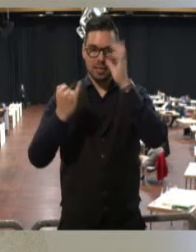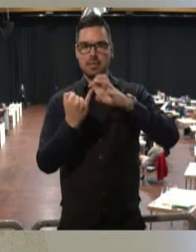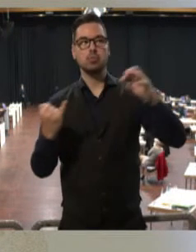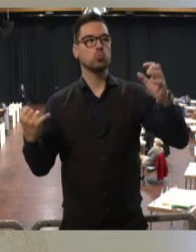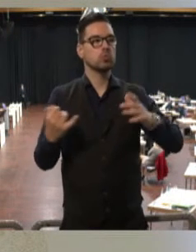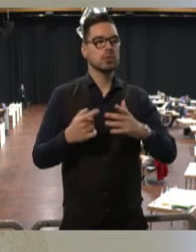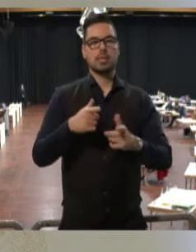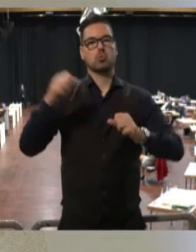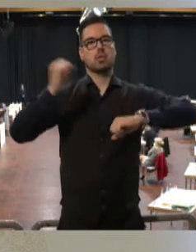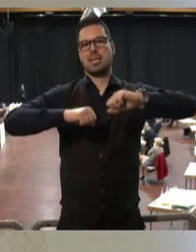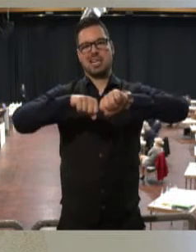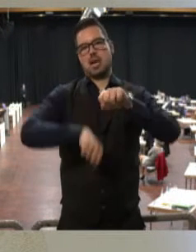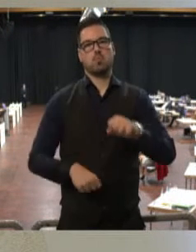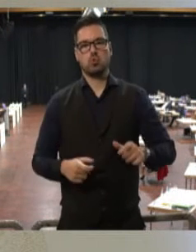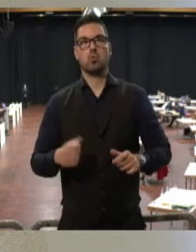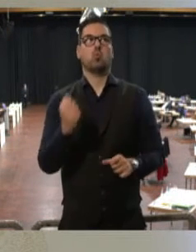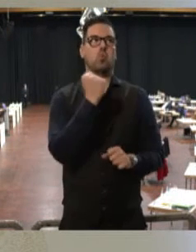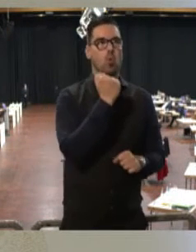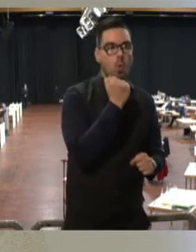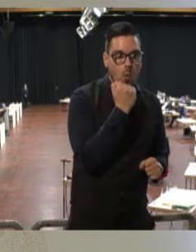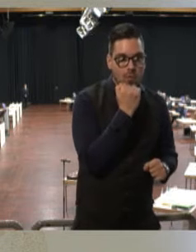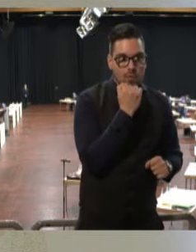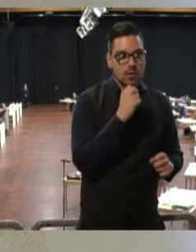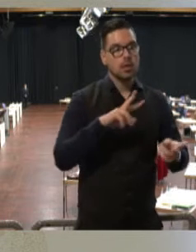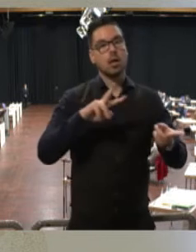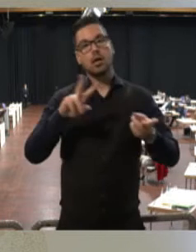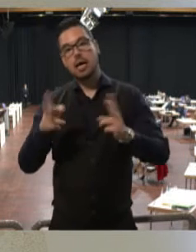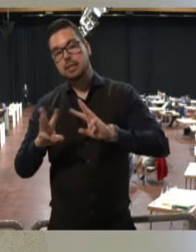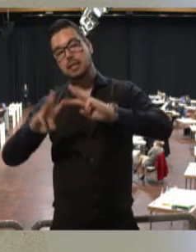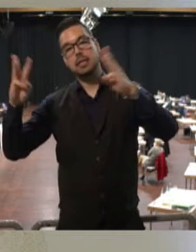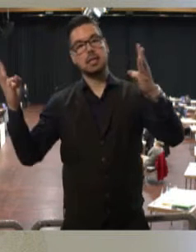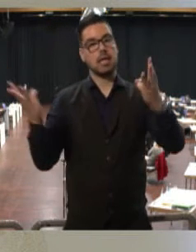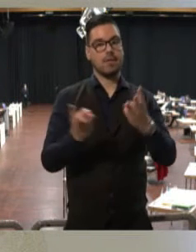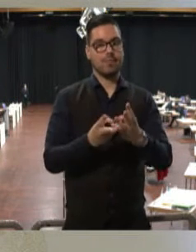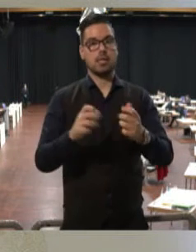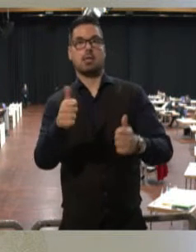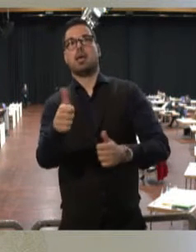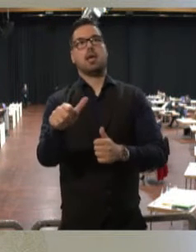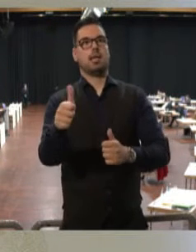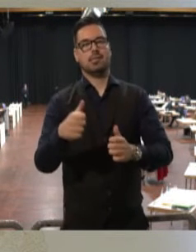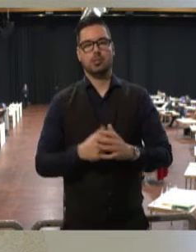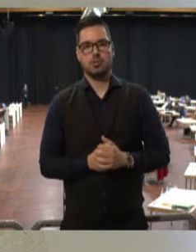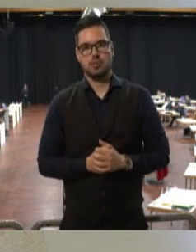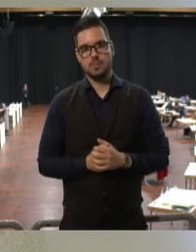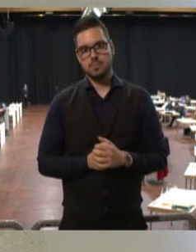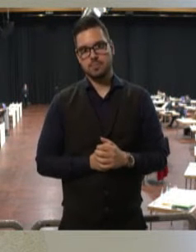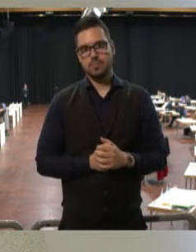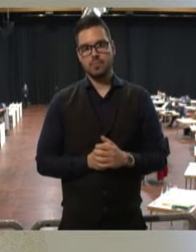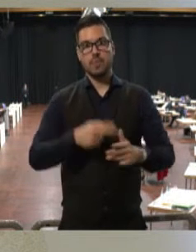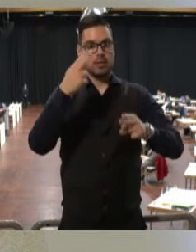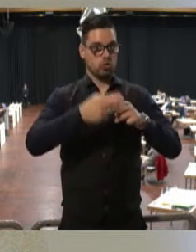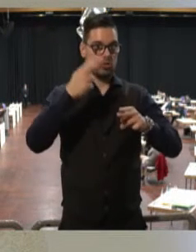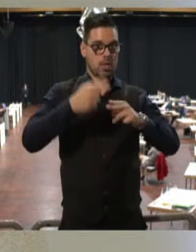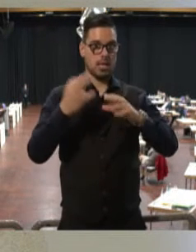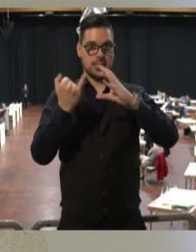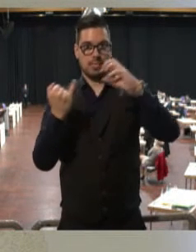alles Mögliche zu zerstören und darauf zu hoffen, dass andere in der Welt das ähnlich machen. Zur Stahlindustrie